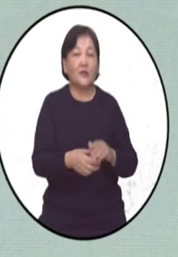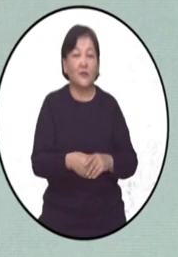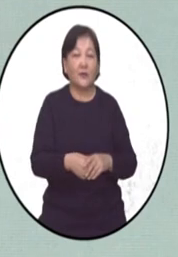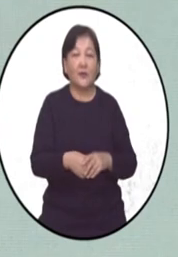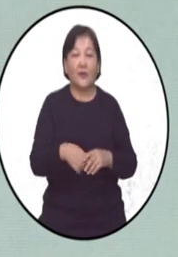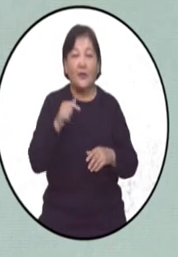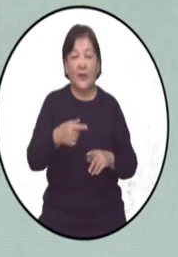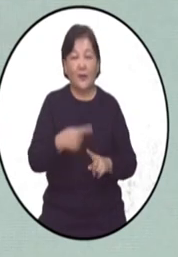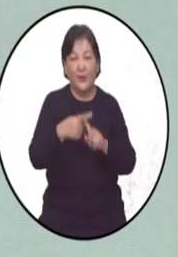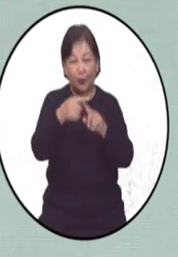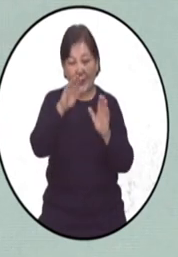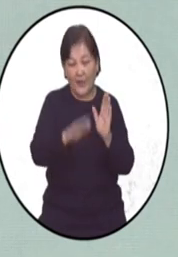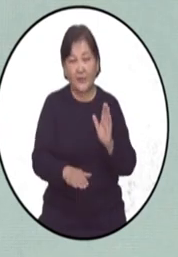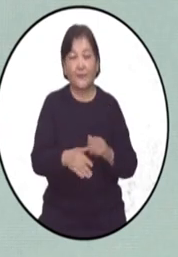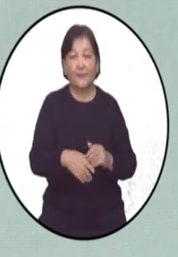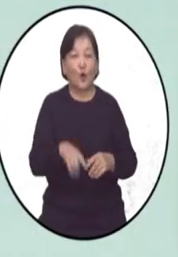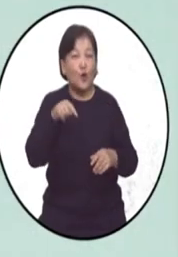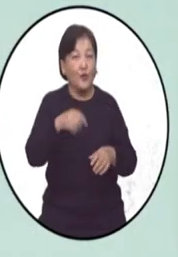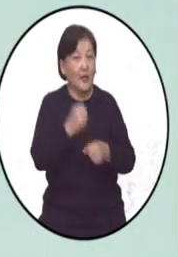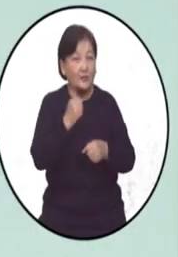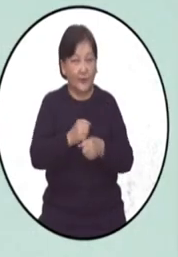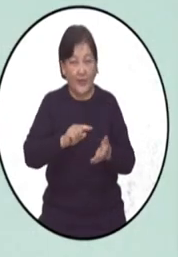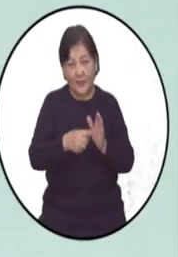а-аараа нэмэгдүүлнэ гэсэн. За одоо ажиллаж үзье.